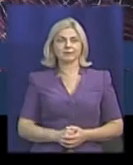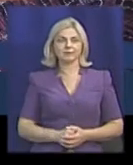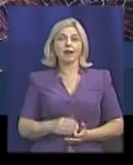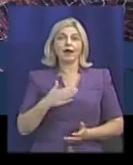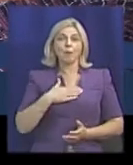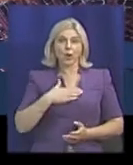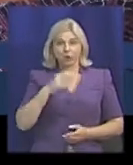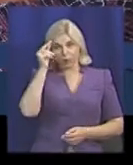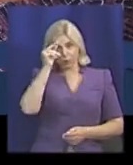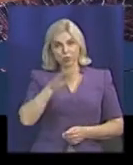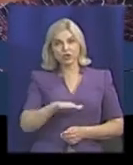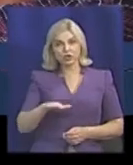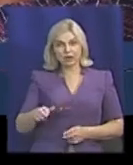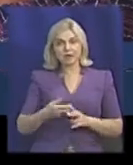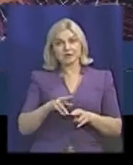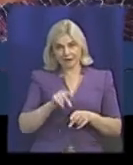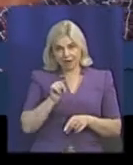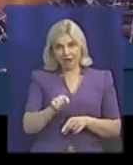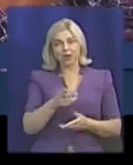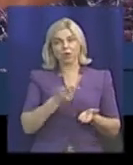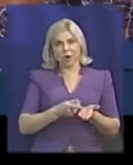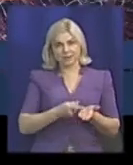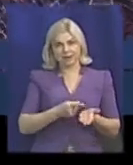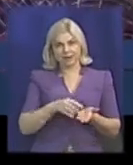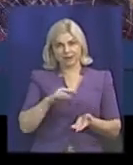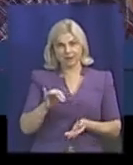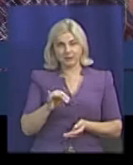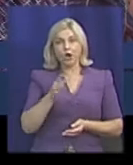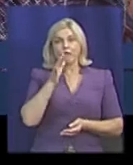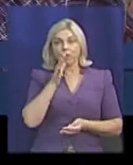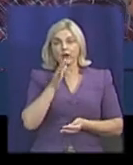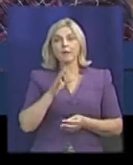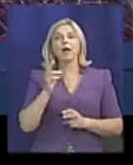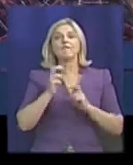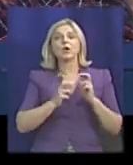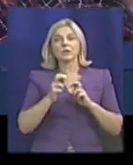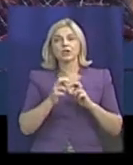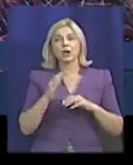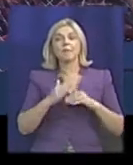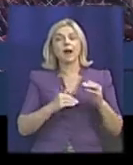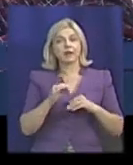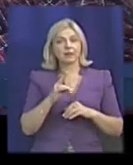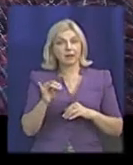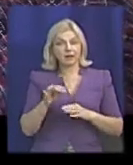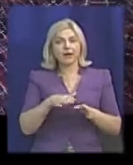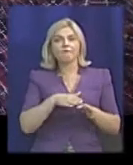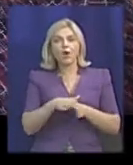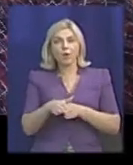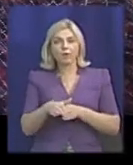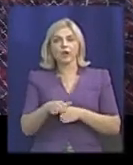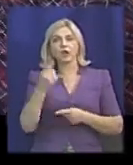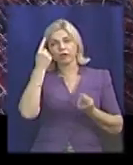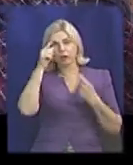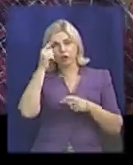мої учні це доказали. Вони під час виробничої практики виконали